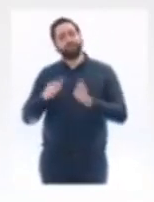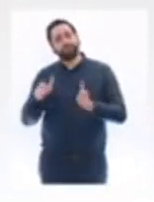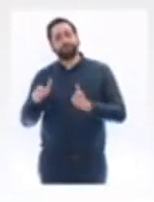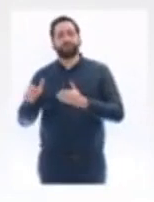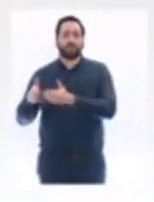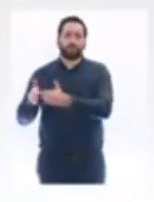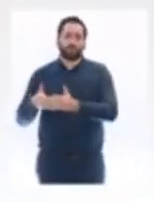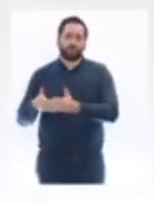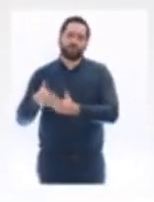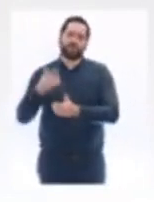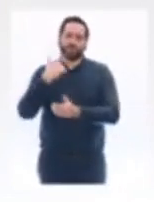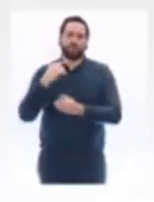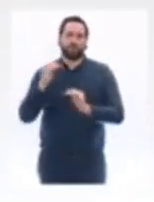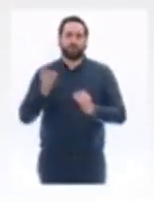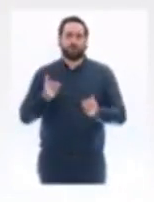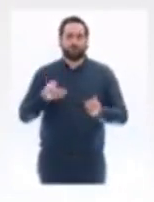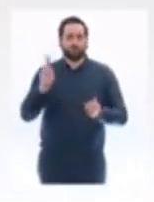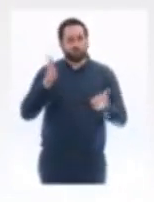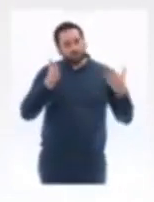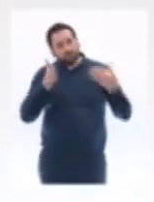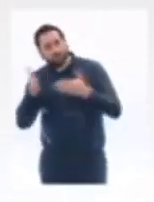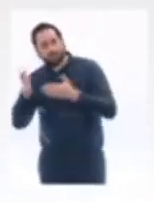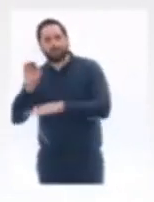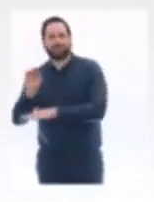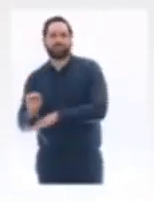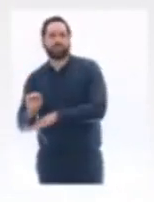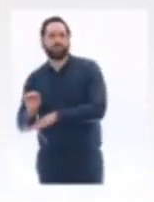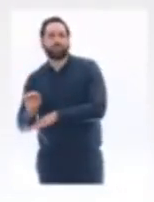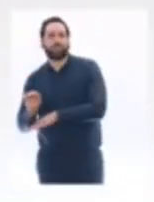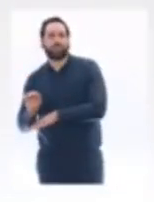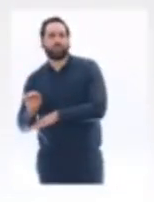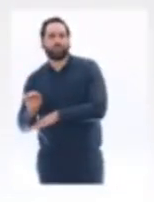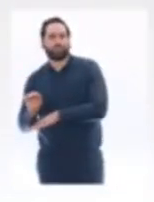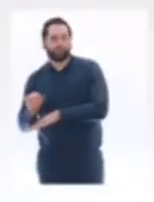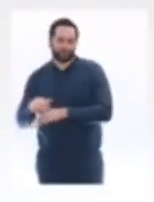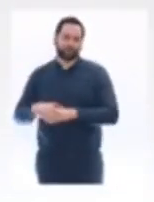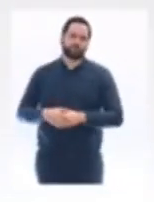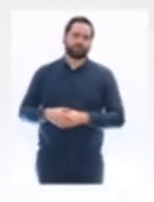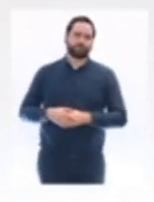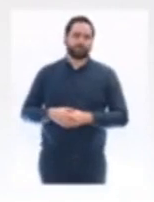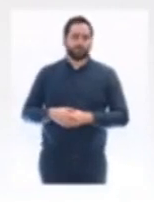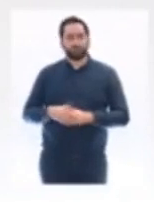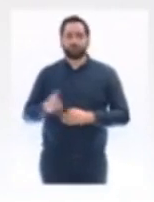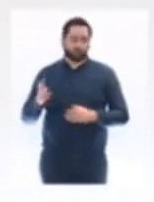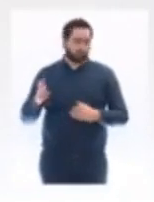transparence, vous tiendrons très régulièrement informés de l'évolution de la situation. Merci beaucoup.